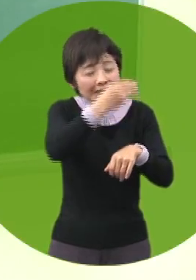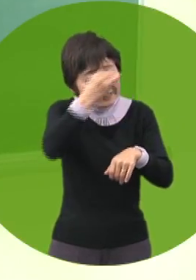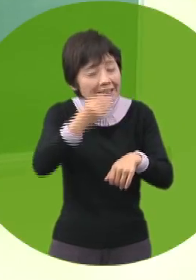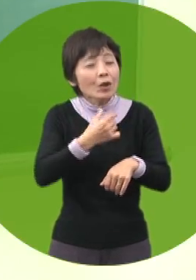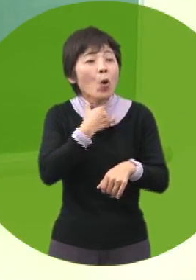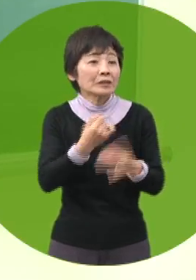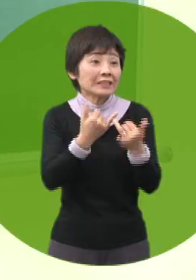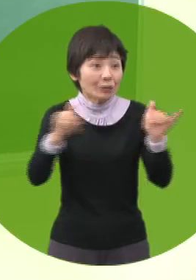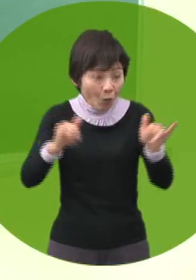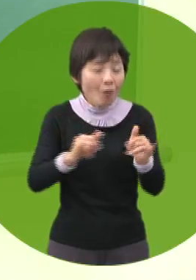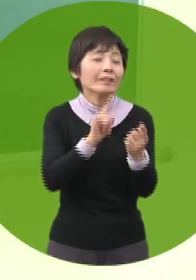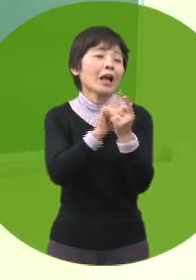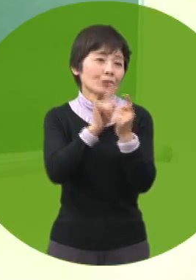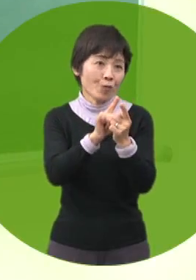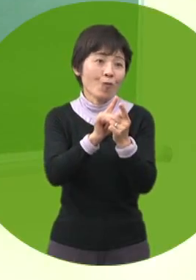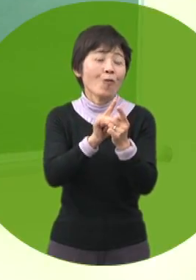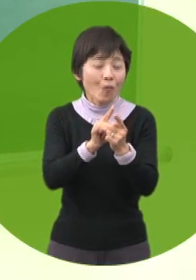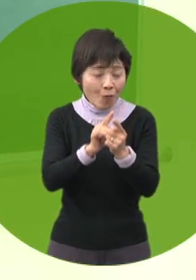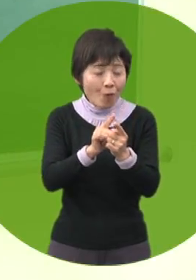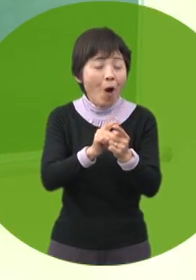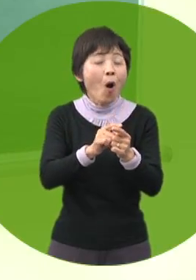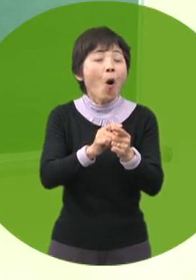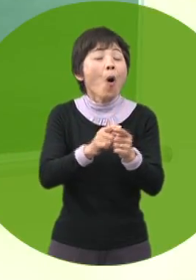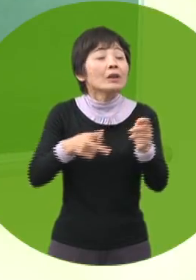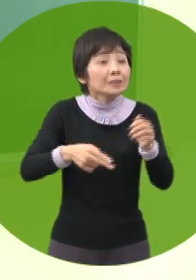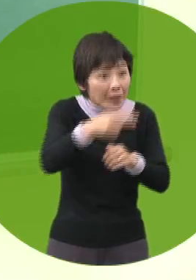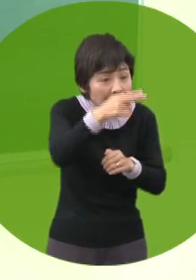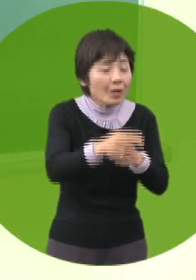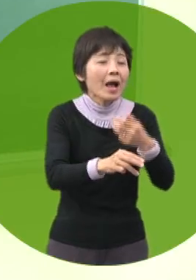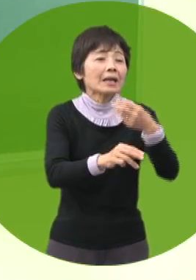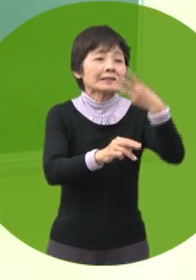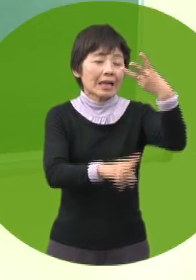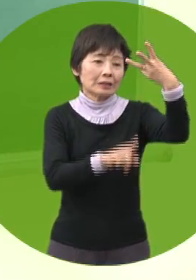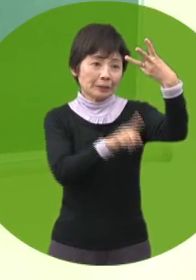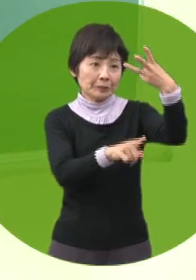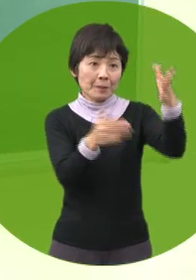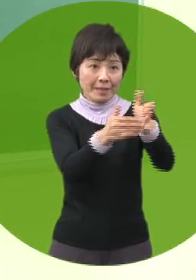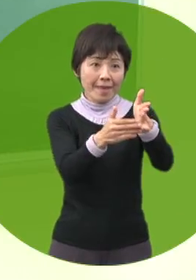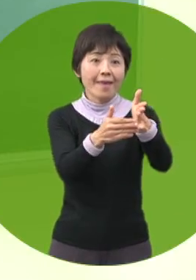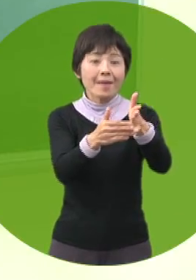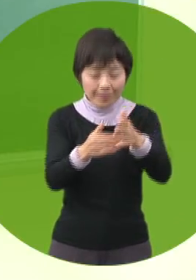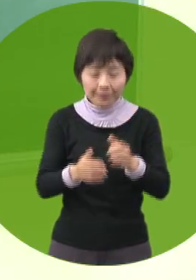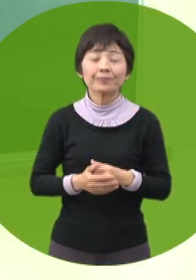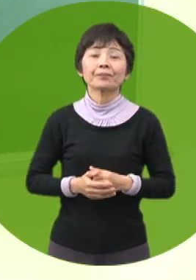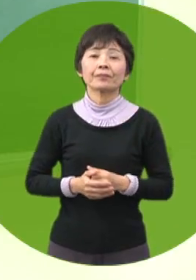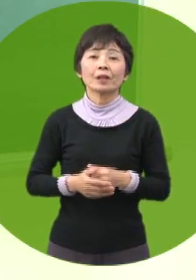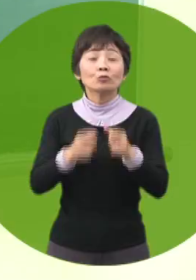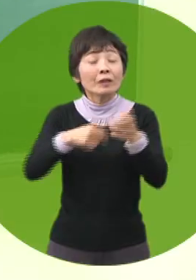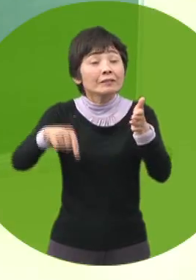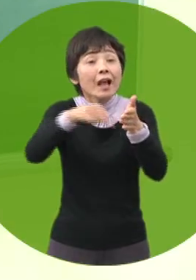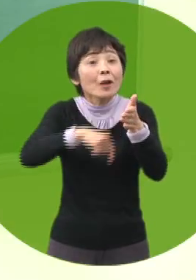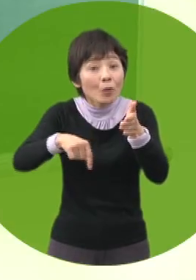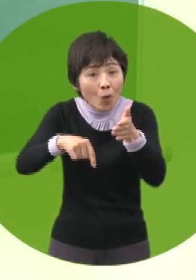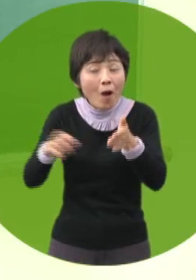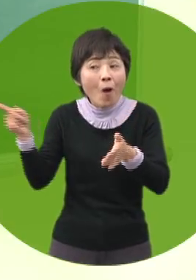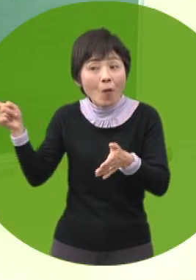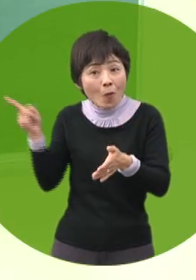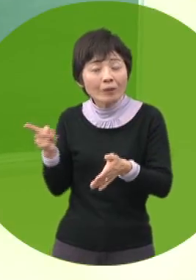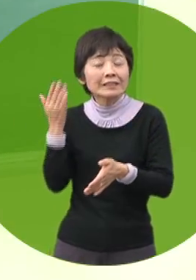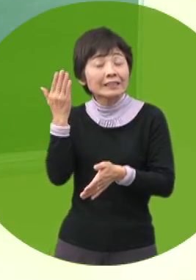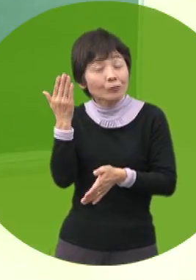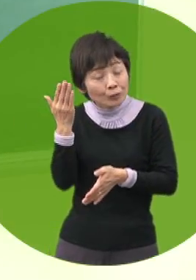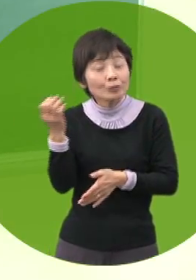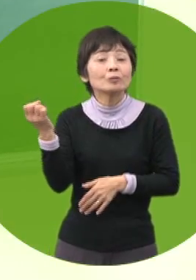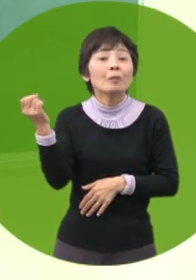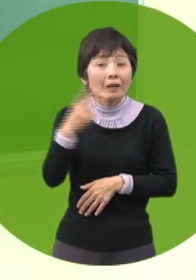い方が対象です。応募期間は3月1日までとなっています。詳しくはこちらへお問い合わせいただ